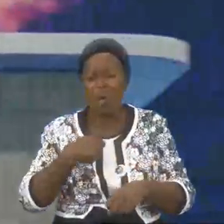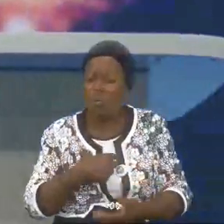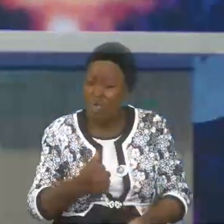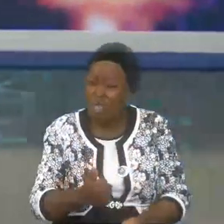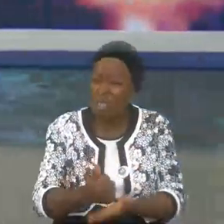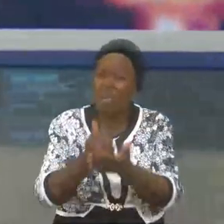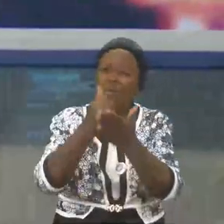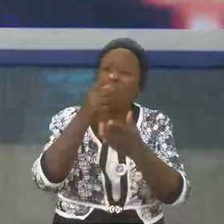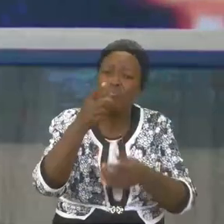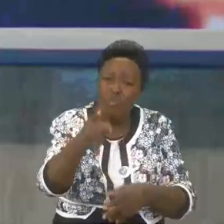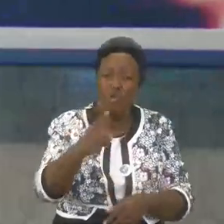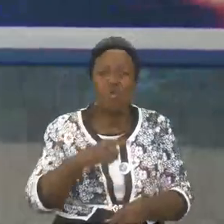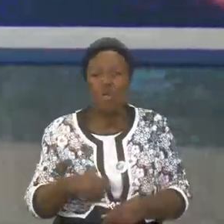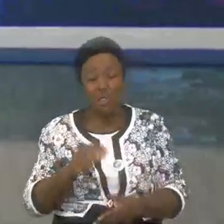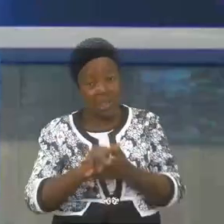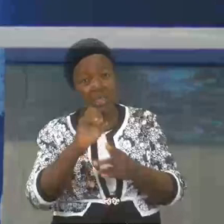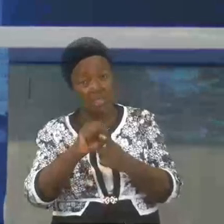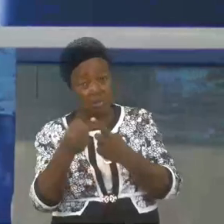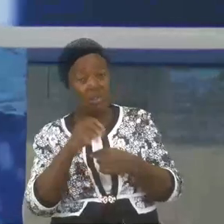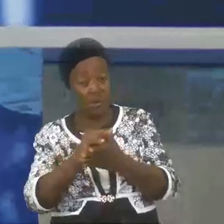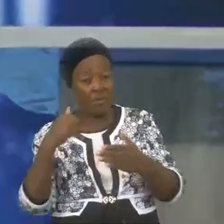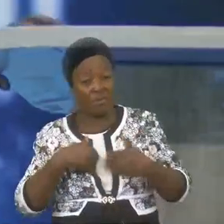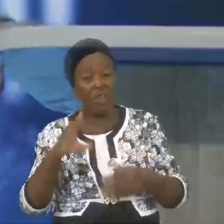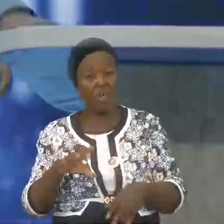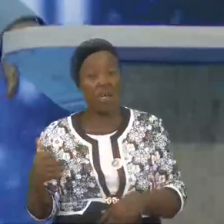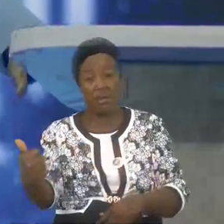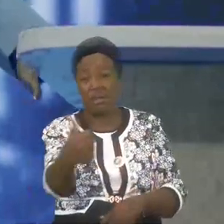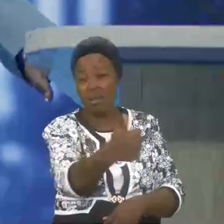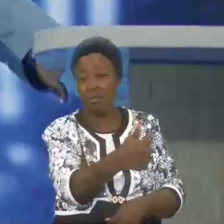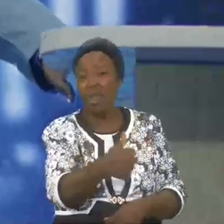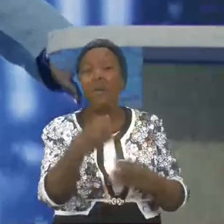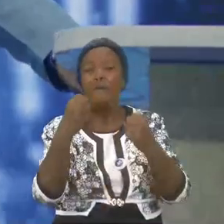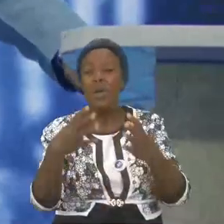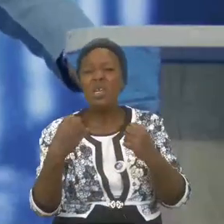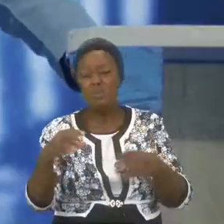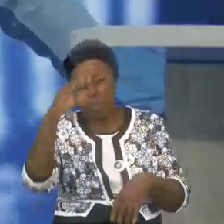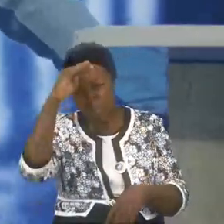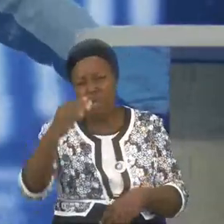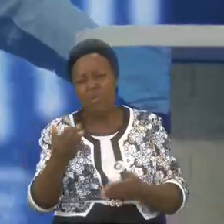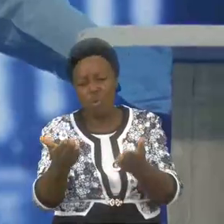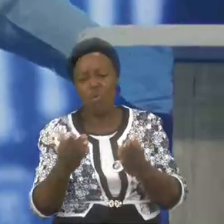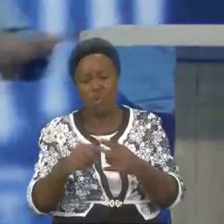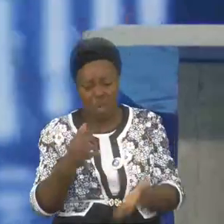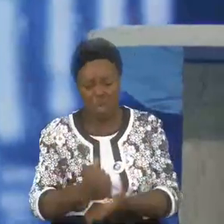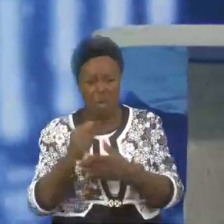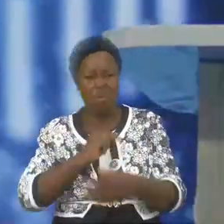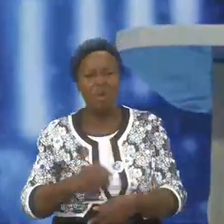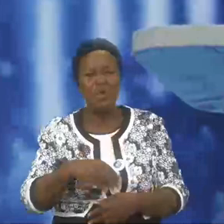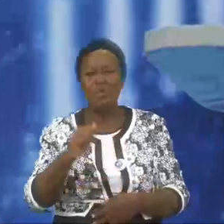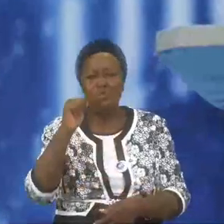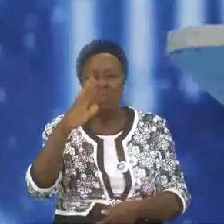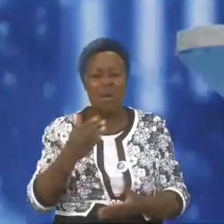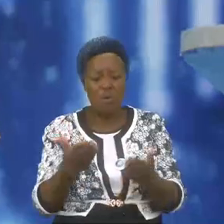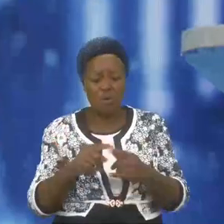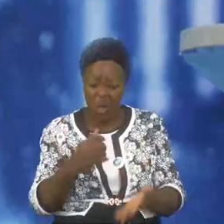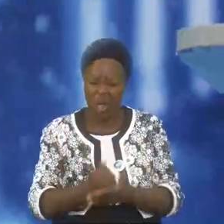t'aider ?» Ça, c'est la situation dans laquelle nous nous trouvons aujourd'hui. Les hommes essaient de nous aider. Les femmes essaient de nous aider.